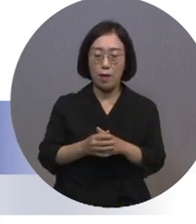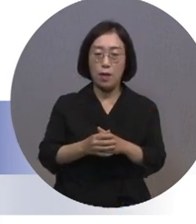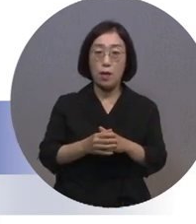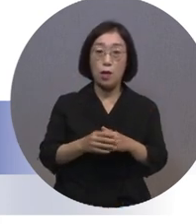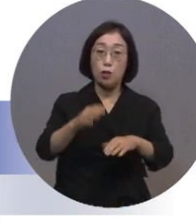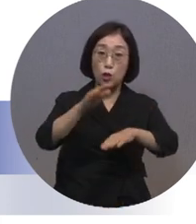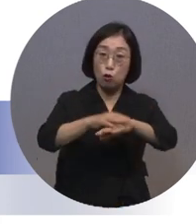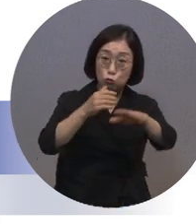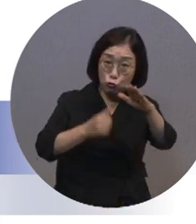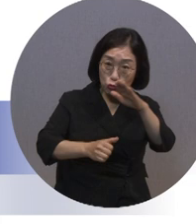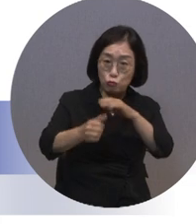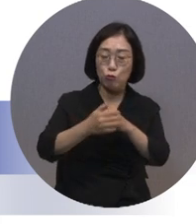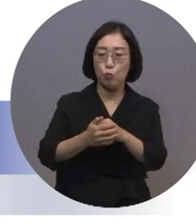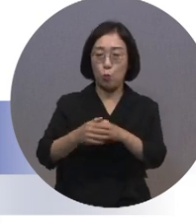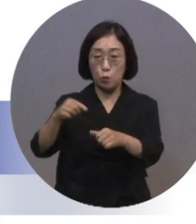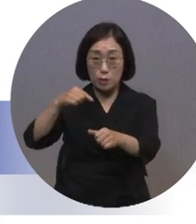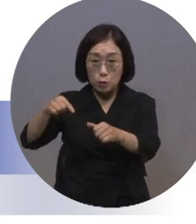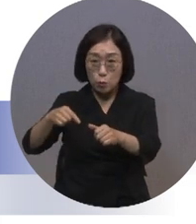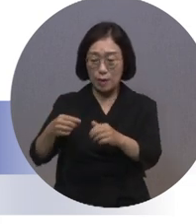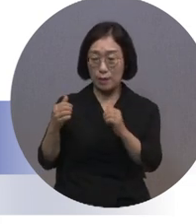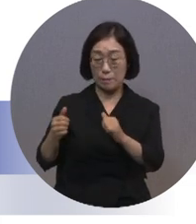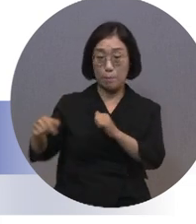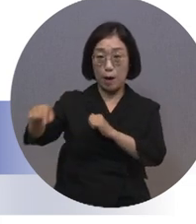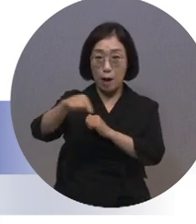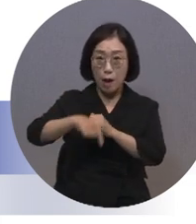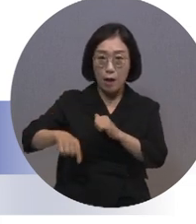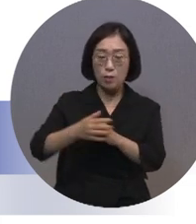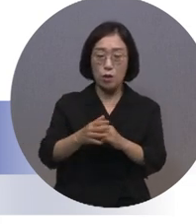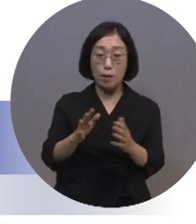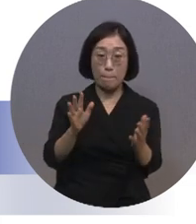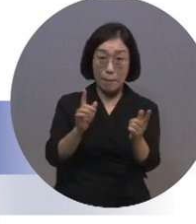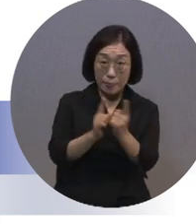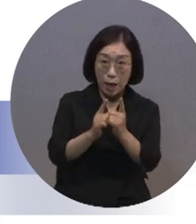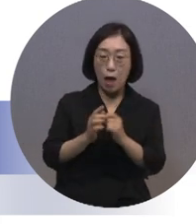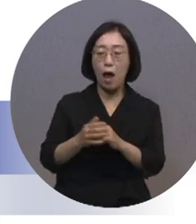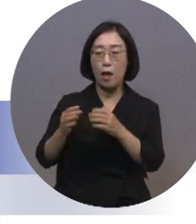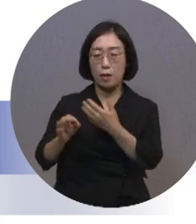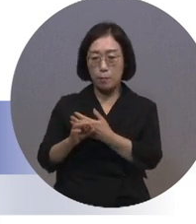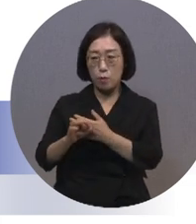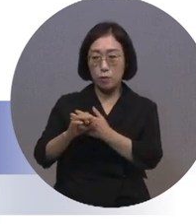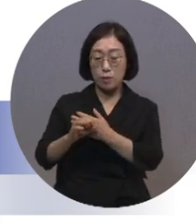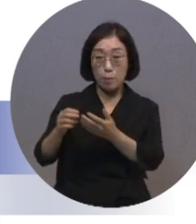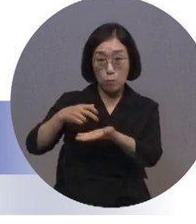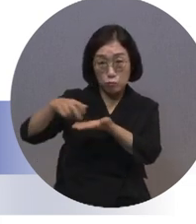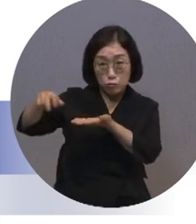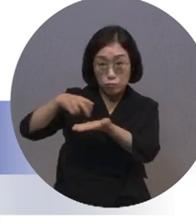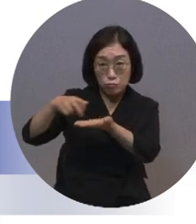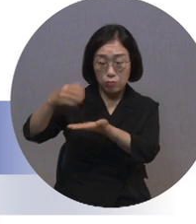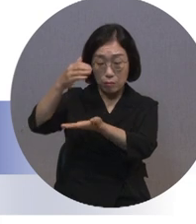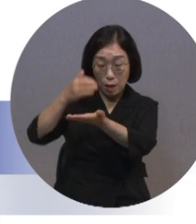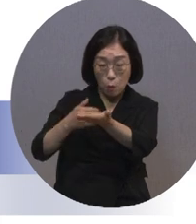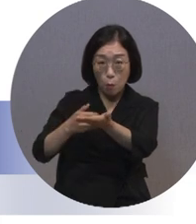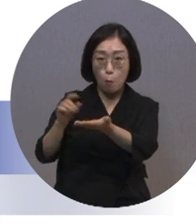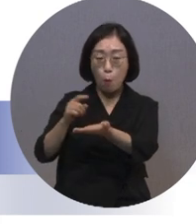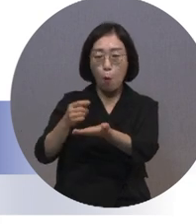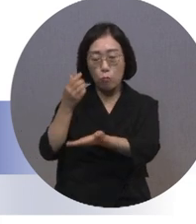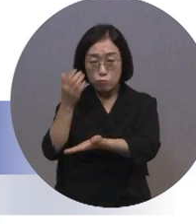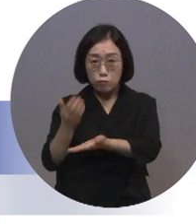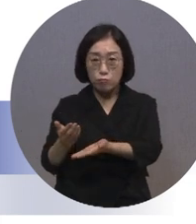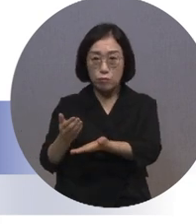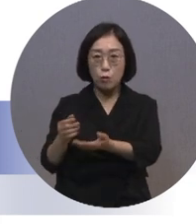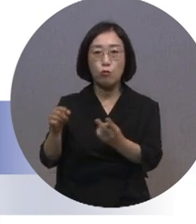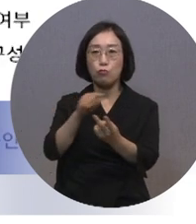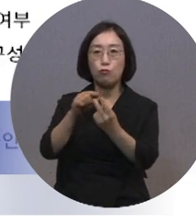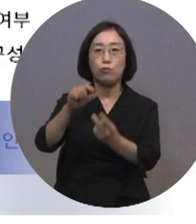약 2만여 명을 대상으로 대면 비대면 설문 조사를 병행해 응답자가 선호하는 방식으로 진행할